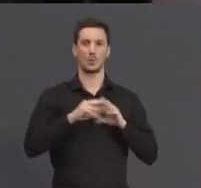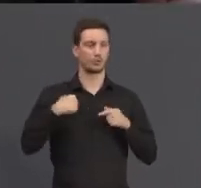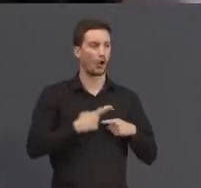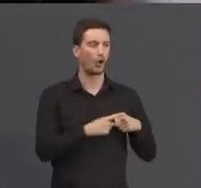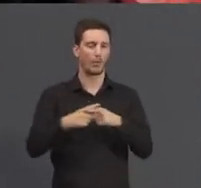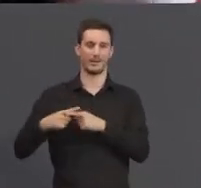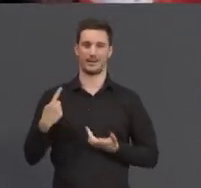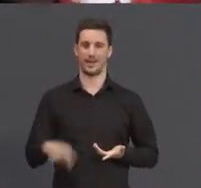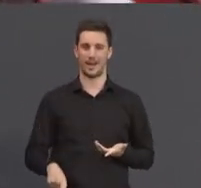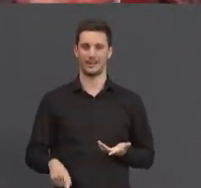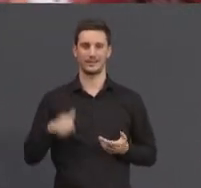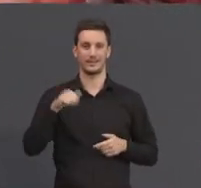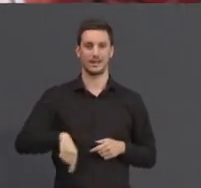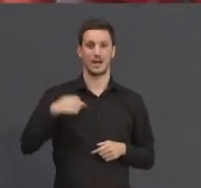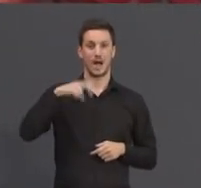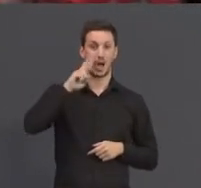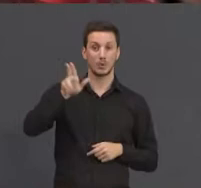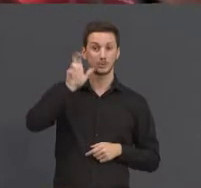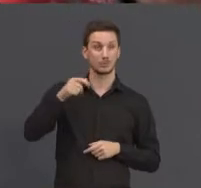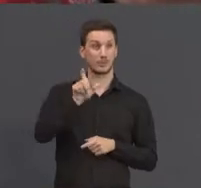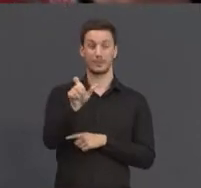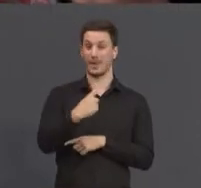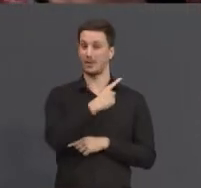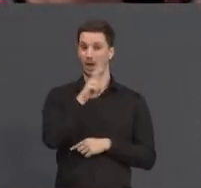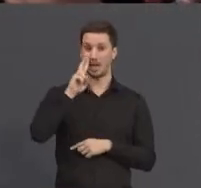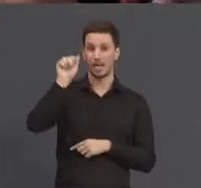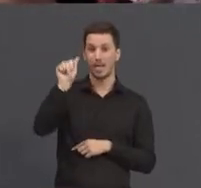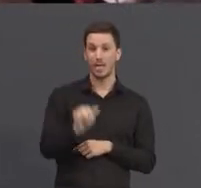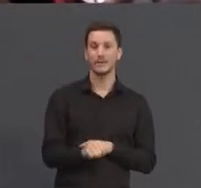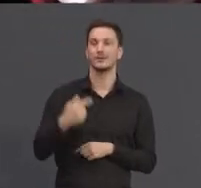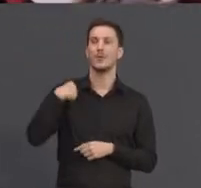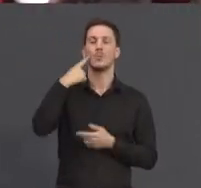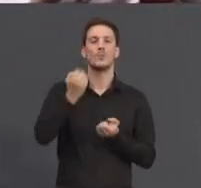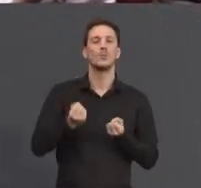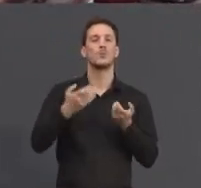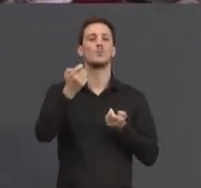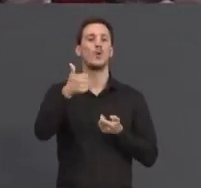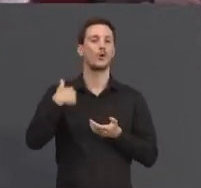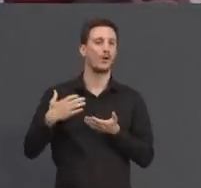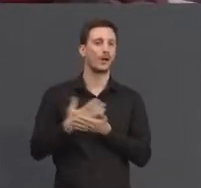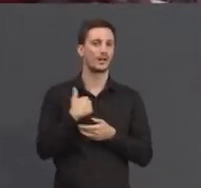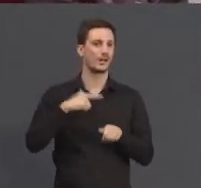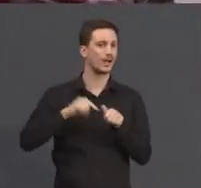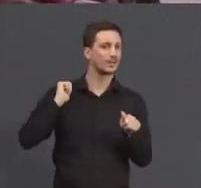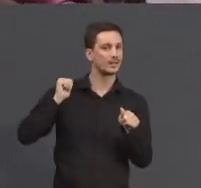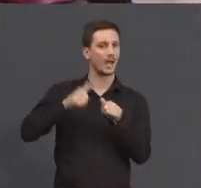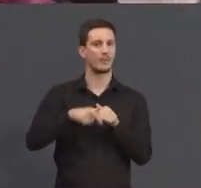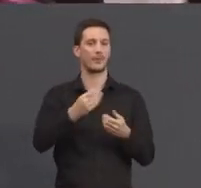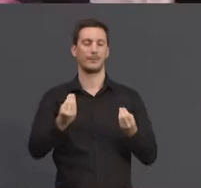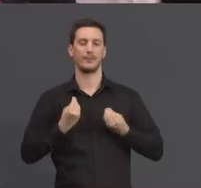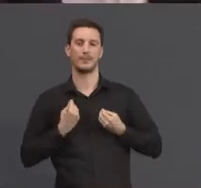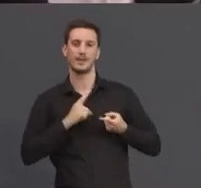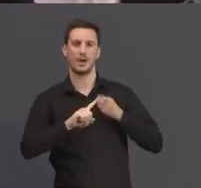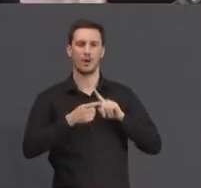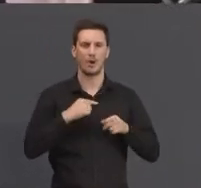universitat. L'audiovisual que acabem de veure és només una petita mostra de tot aquest temps, de totes aquestes vivències,